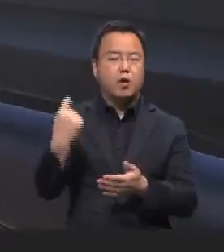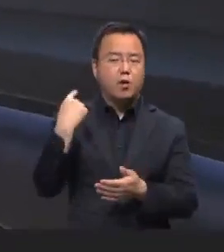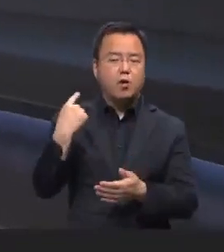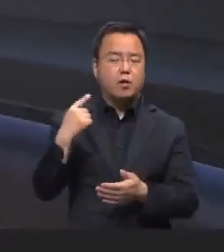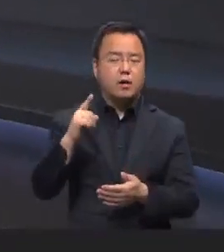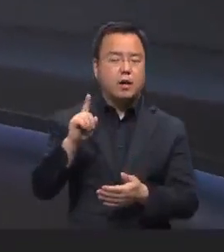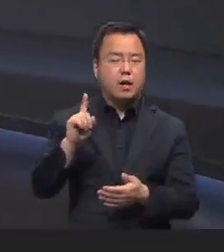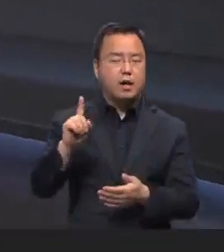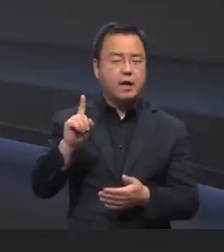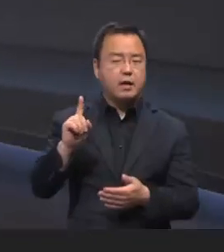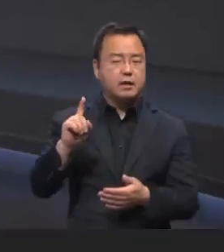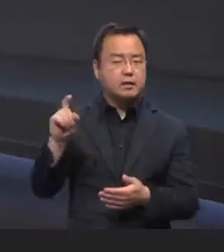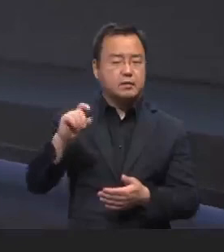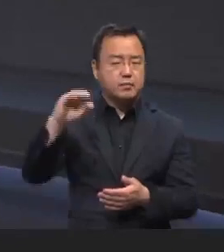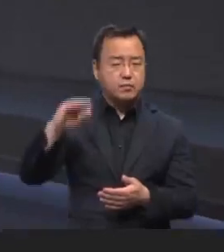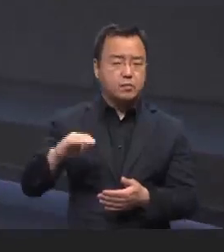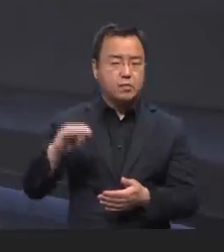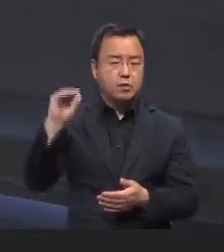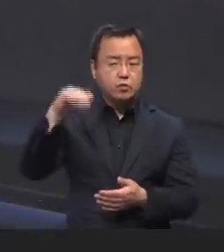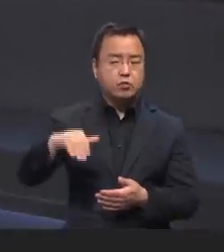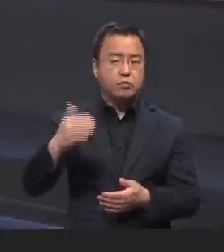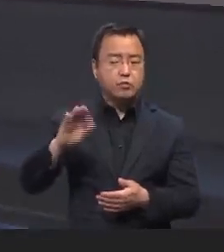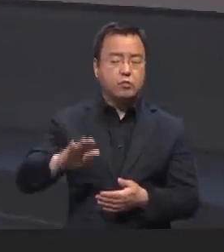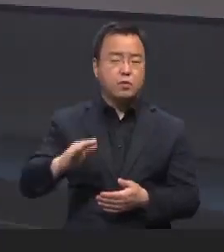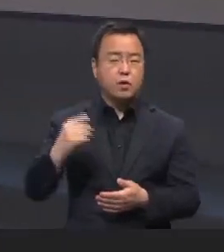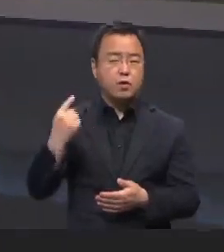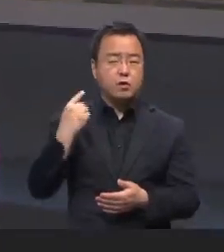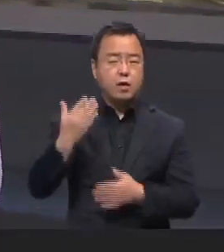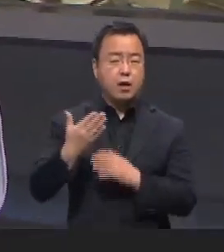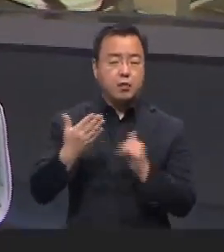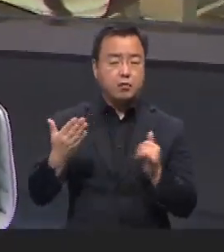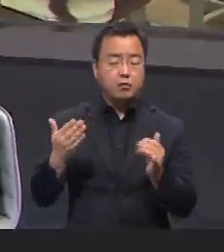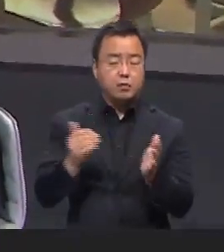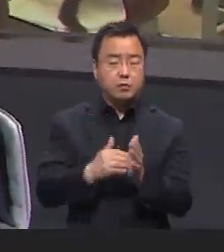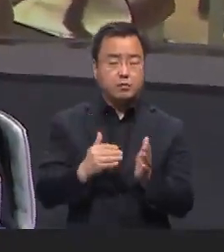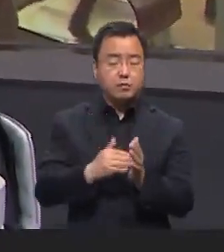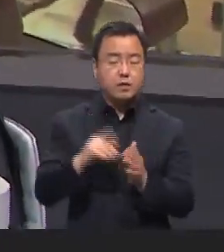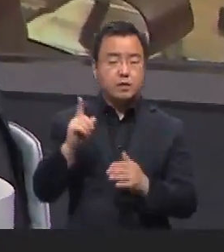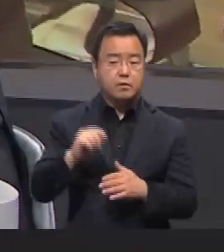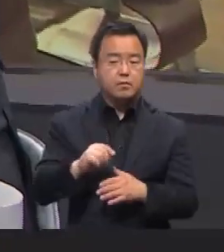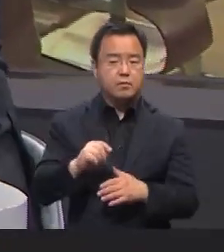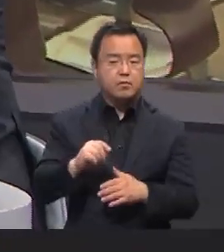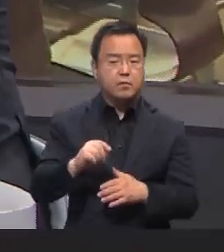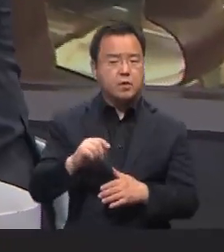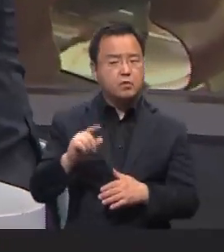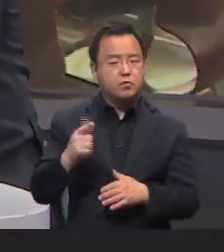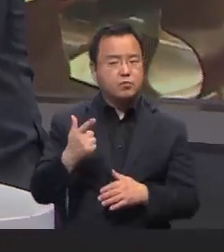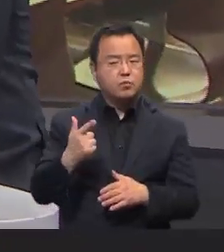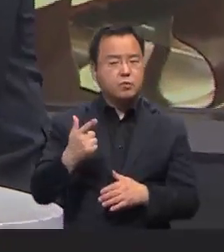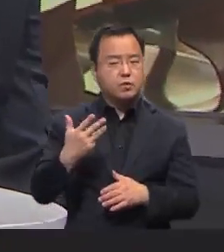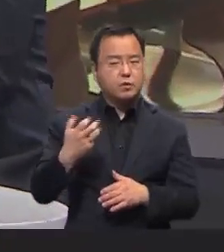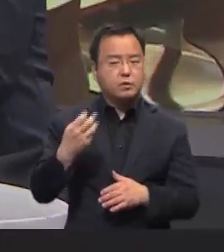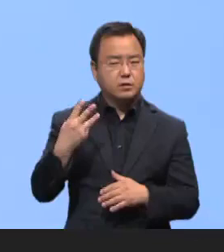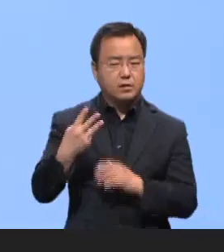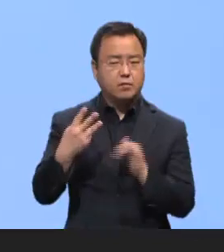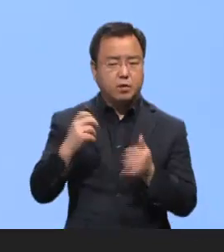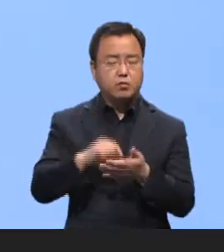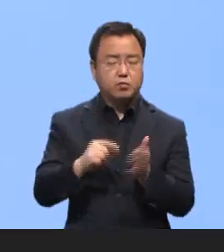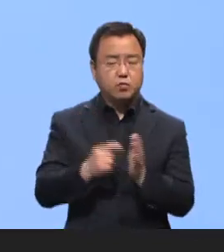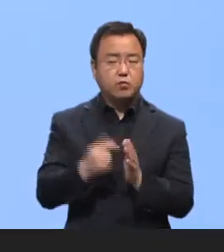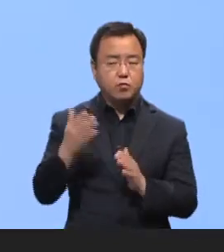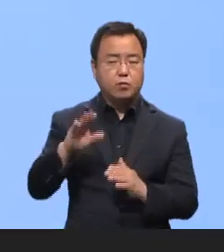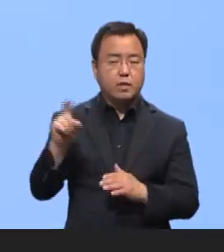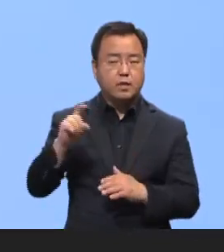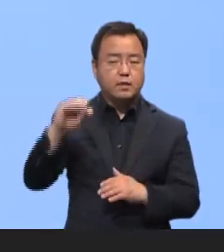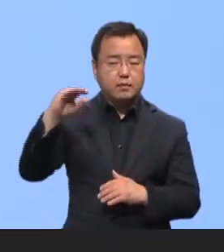교계 하게 돼서 키 새로운 내용을 나온 게 있습니까 어제 9명 에서 총 1만 600 83명의 확진 자가 발생한 상황인데요 지금 한 자릿수로